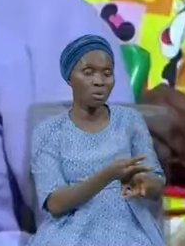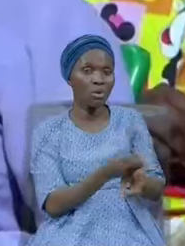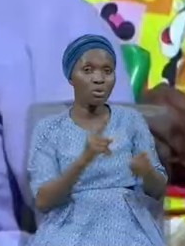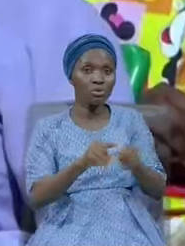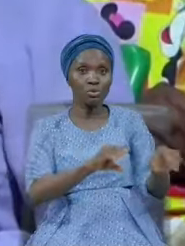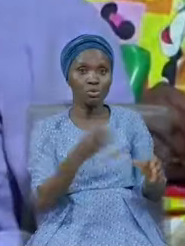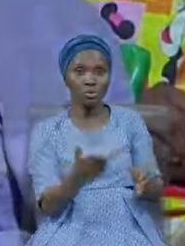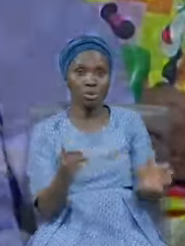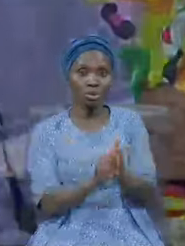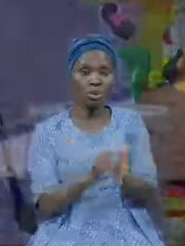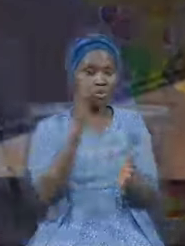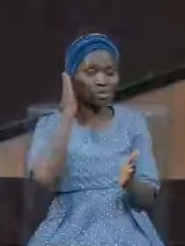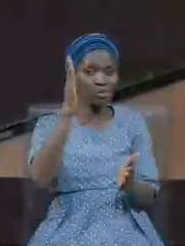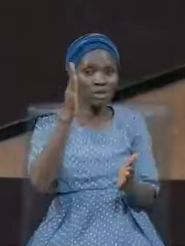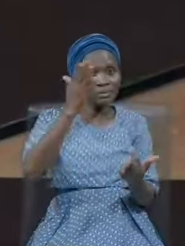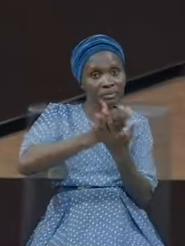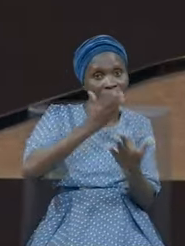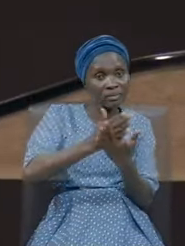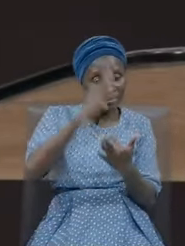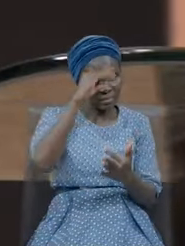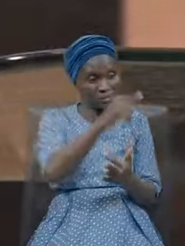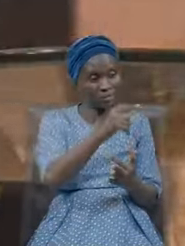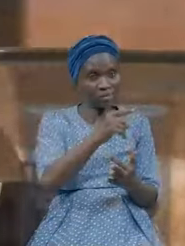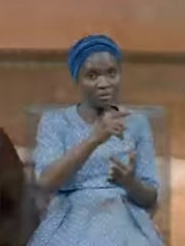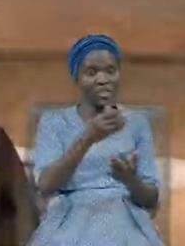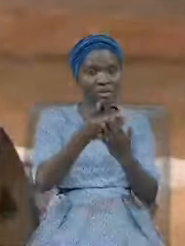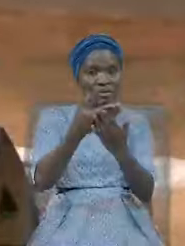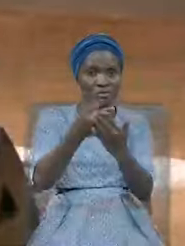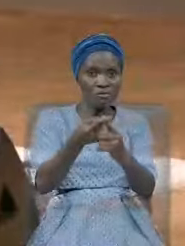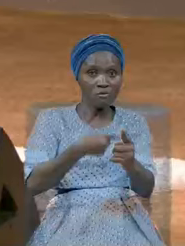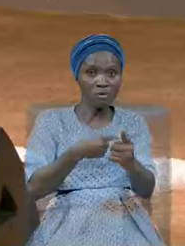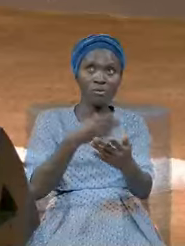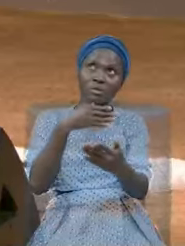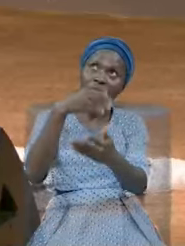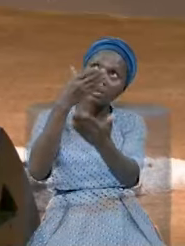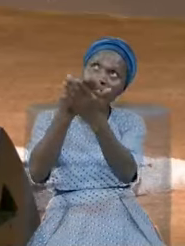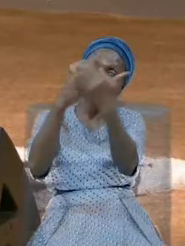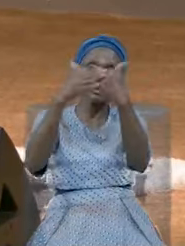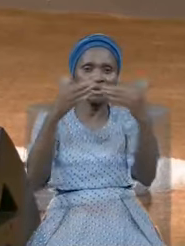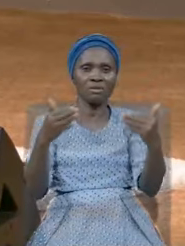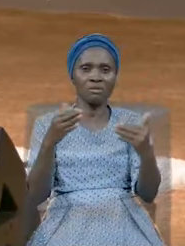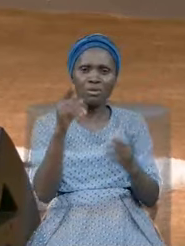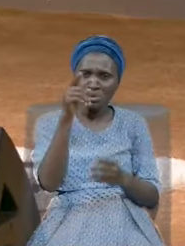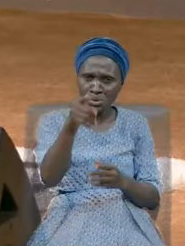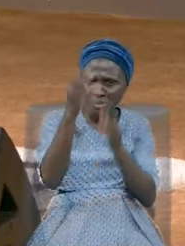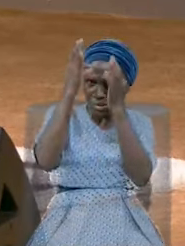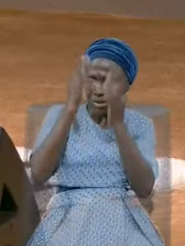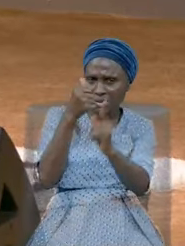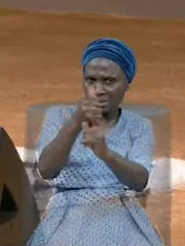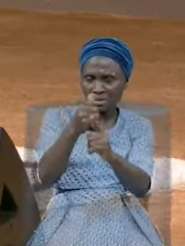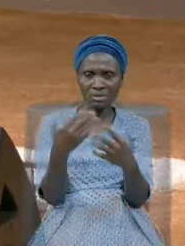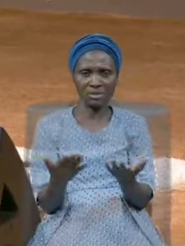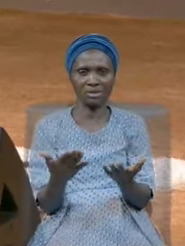vont l'empêcher d'aller à la terre promise tu do décider toi tu do décider